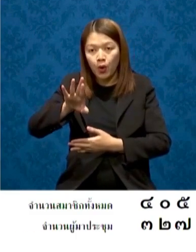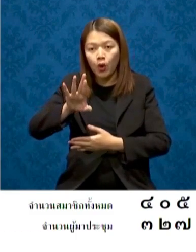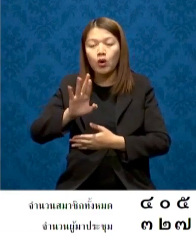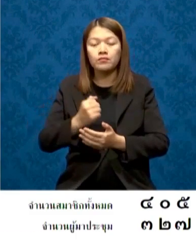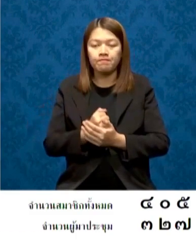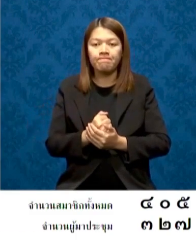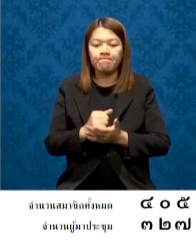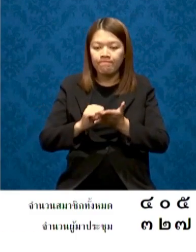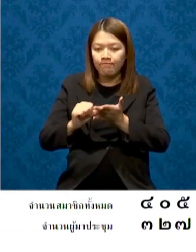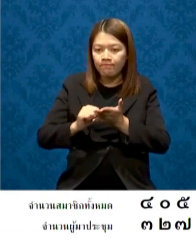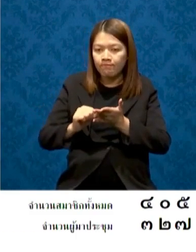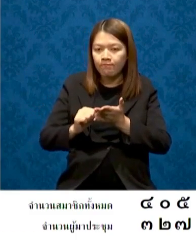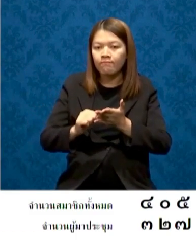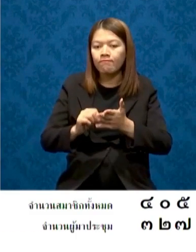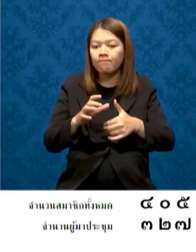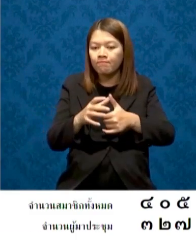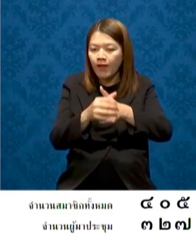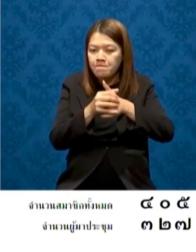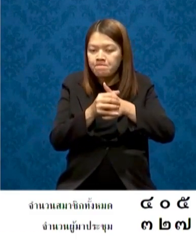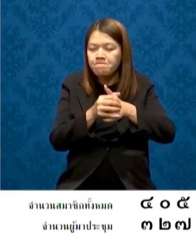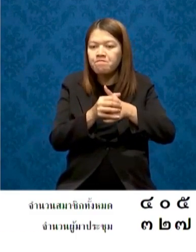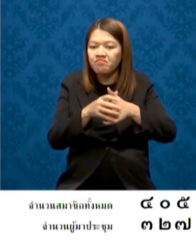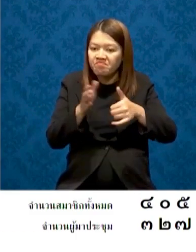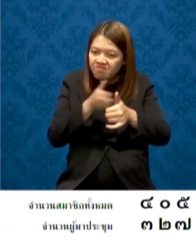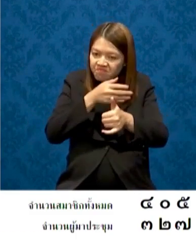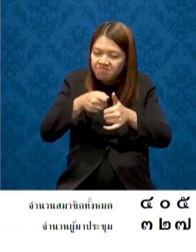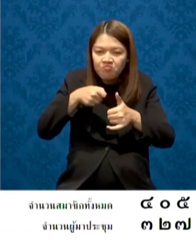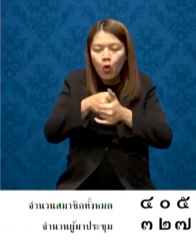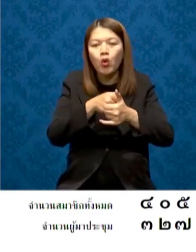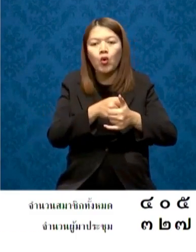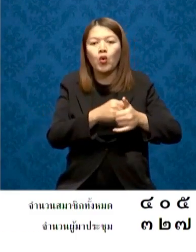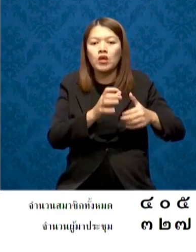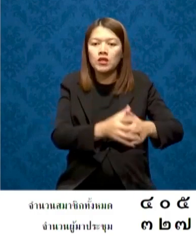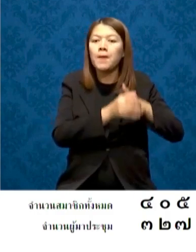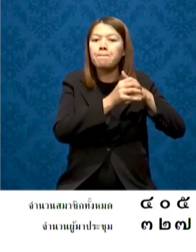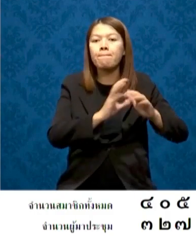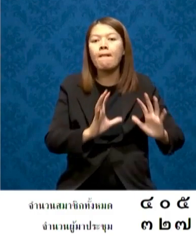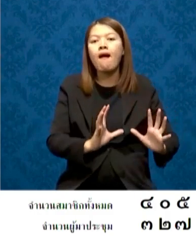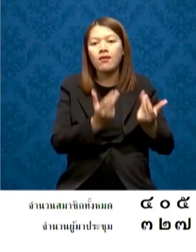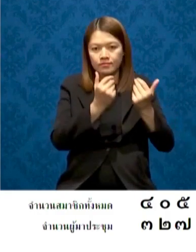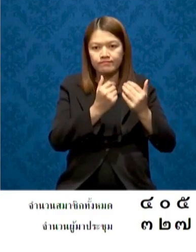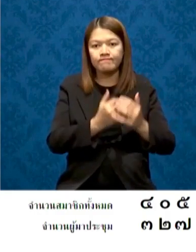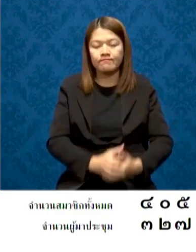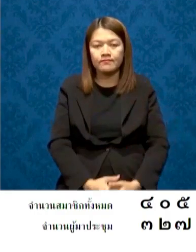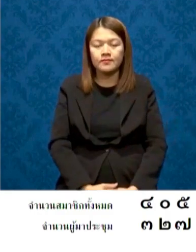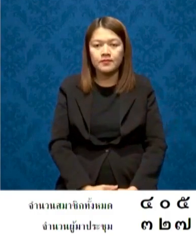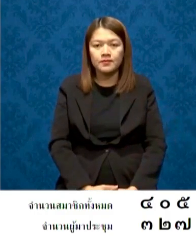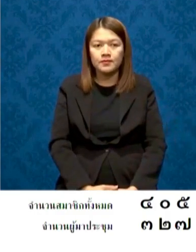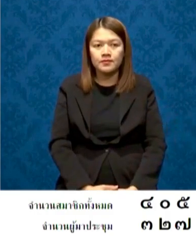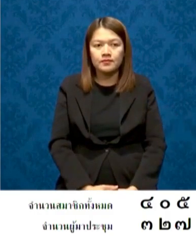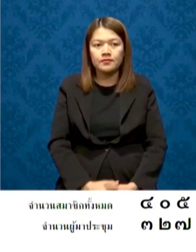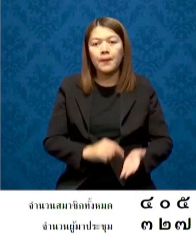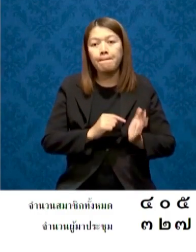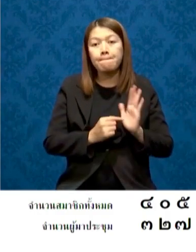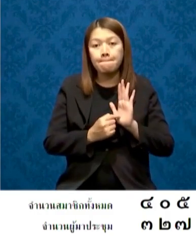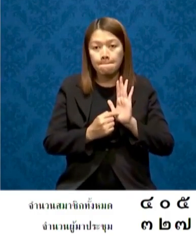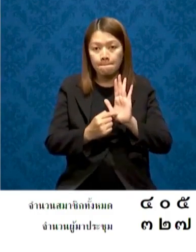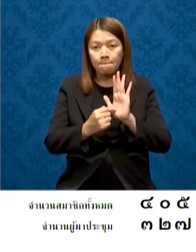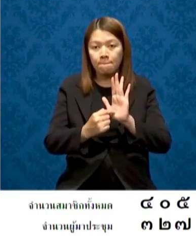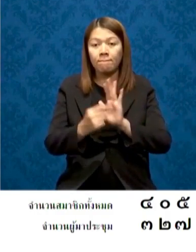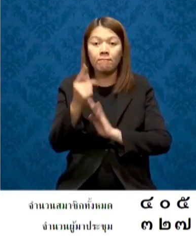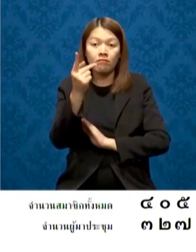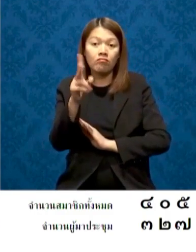เรียนท่านประธานสภาที่เคารพผมนายณัฐพลสืบศักดิ์วงศ์สมาชิกสภาผู้แทนแบบบัญชีรายชื่อพรรคก้าวไกลขออภิป